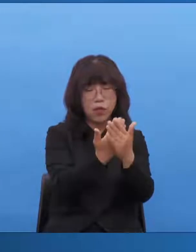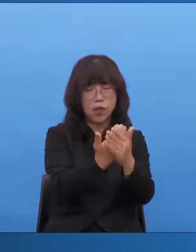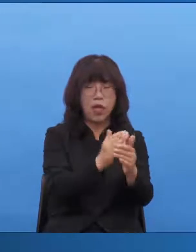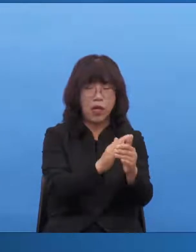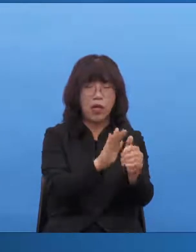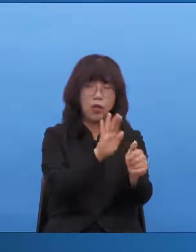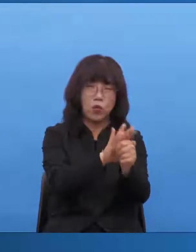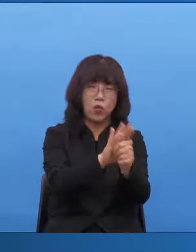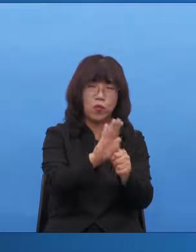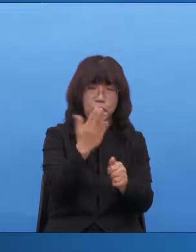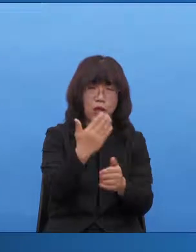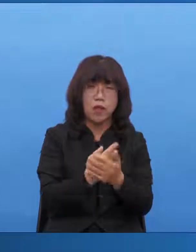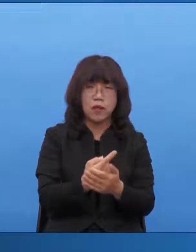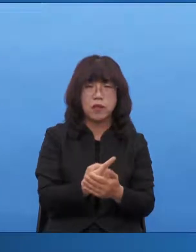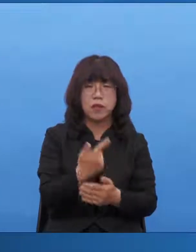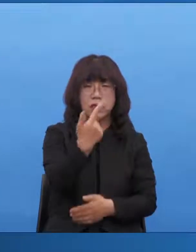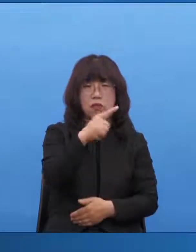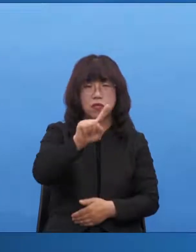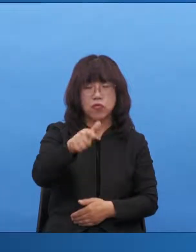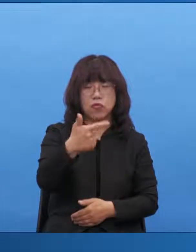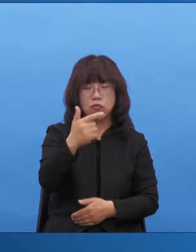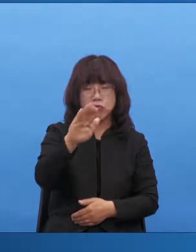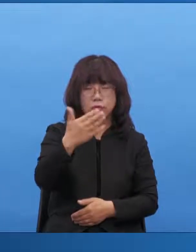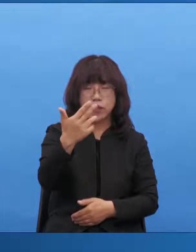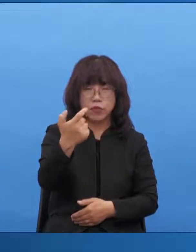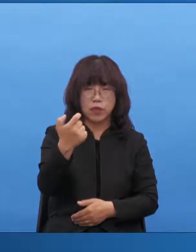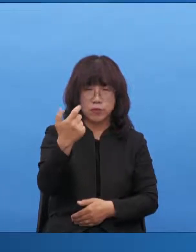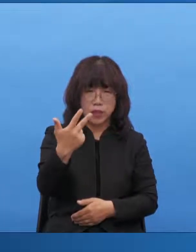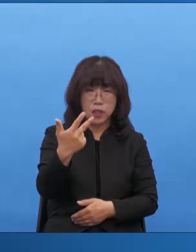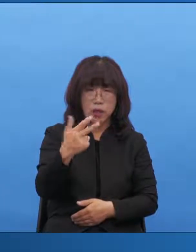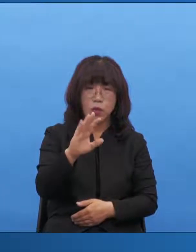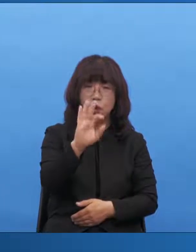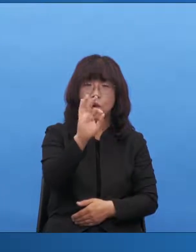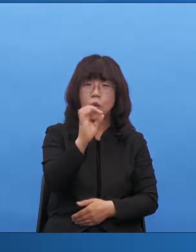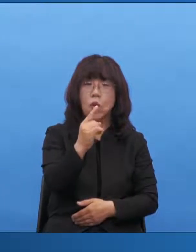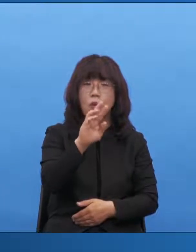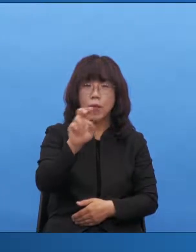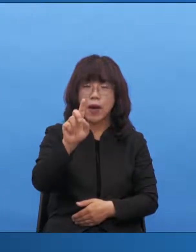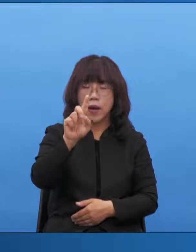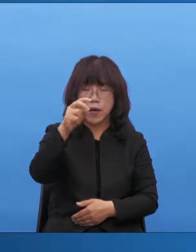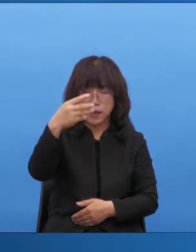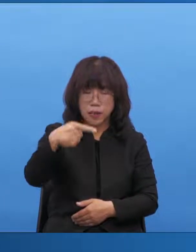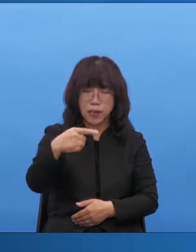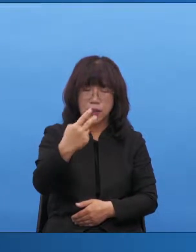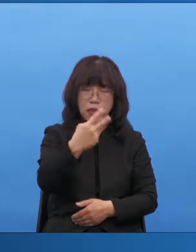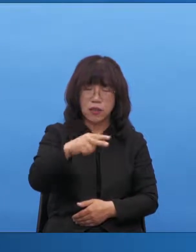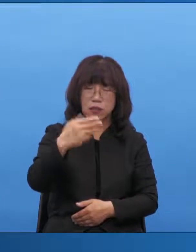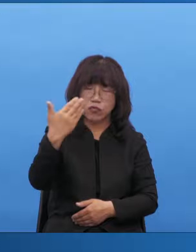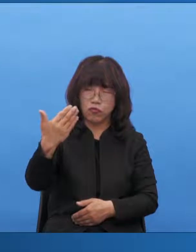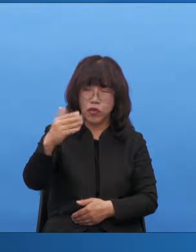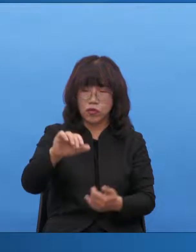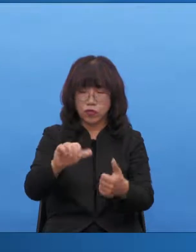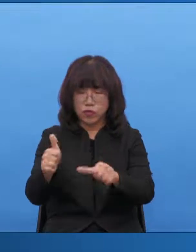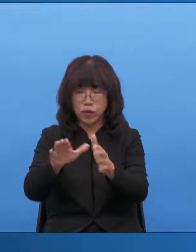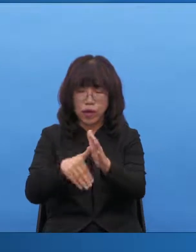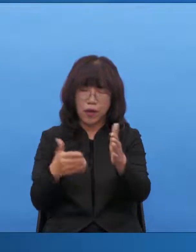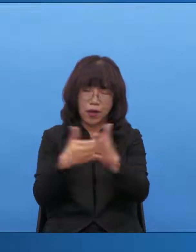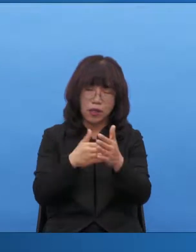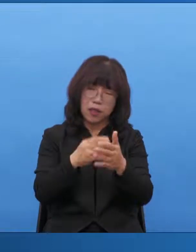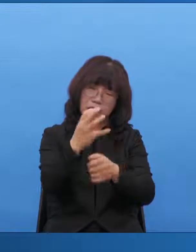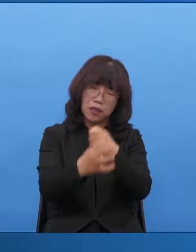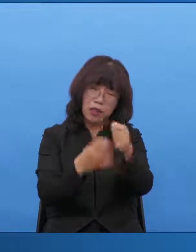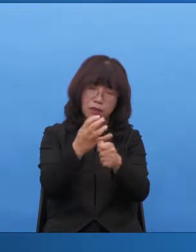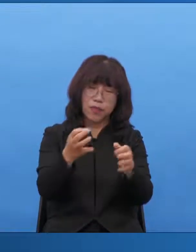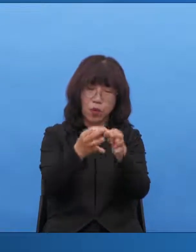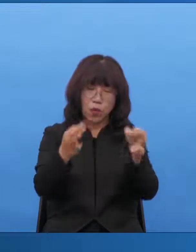프랑스로부터 독립한 후 1967년 대통령으로 취임한 오마르 봉고는 2009년 사망할 때까지 42년간 대통령직을